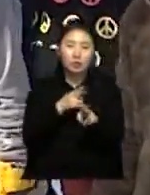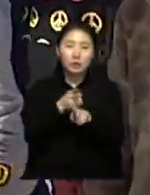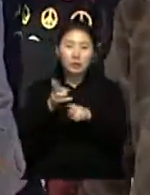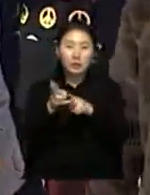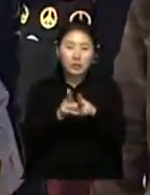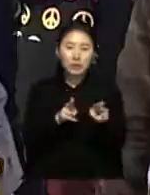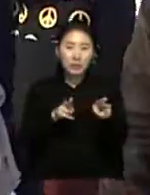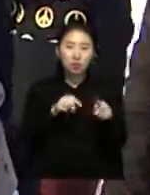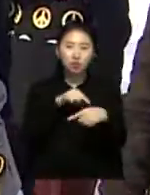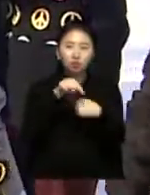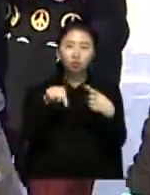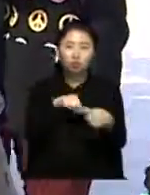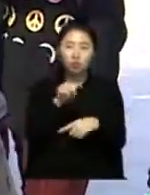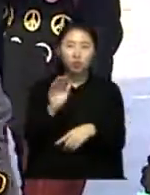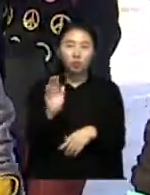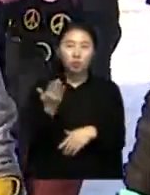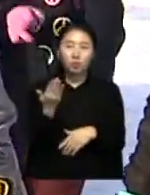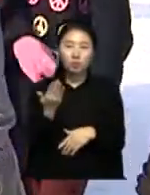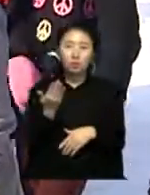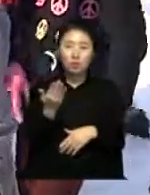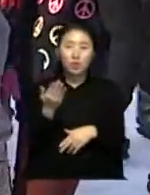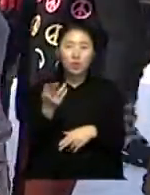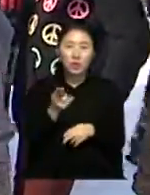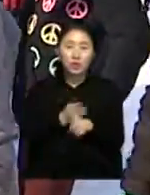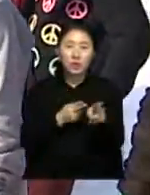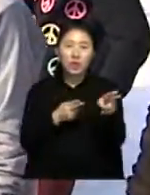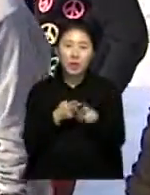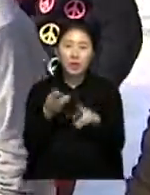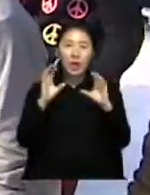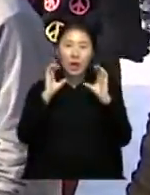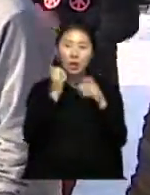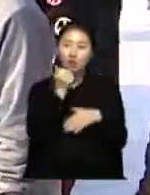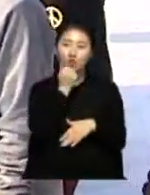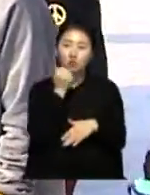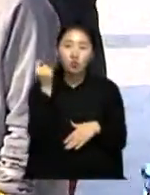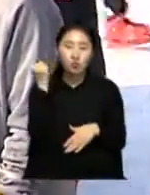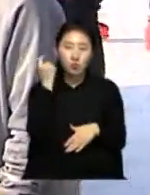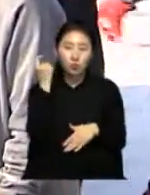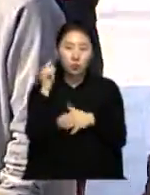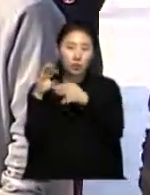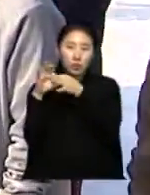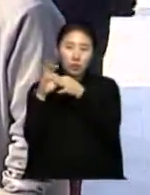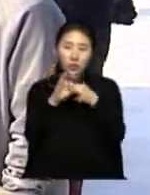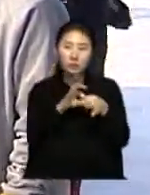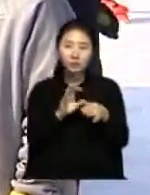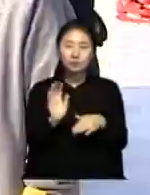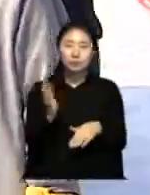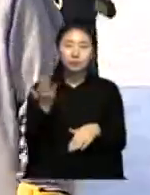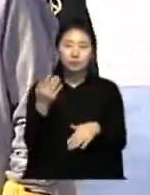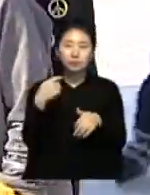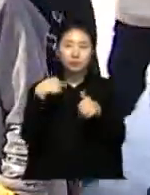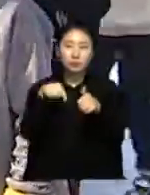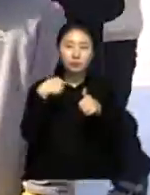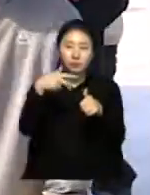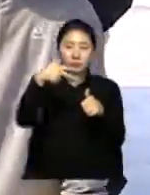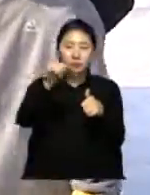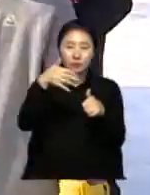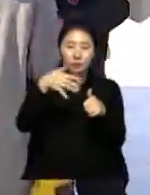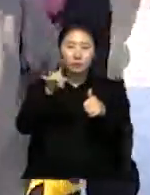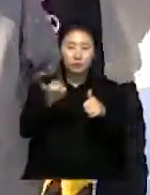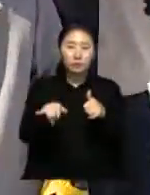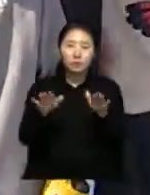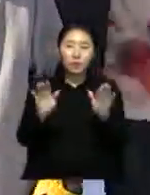스케이트장이 설치 운영되고 있는데요. 스케이트장을 찾은 아이들의 웃음소리가 끊이질 않고 있습니다. 교육지책 이번